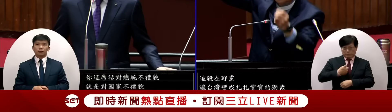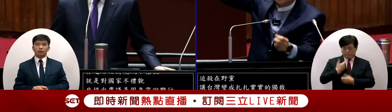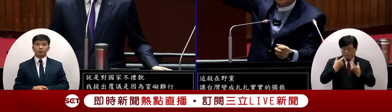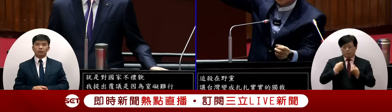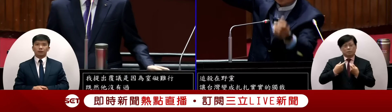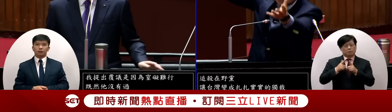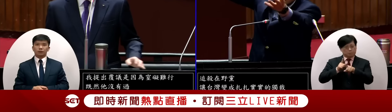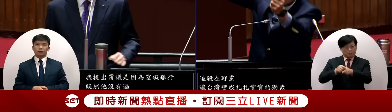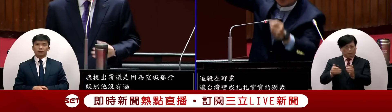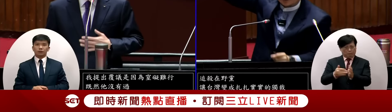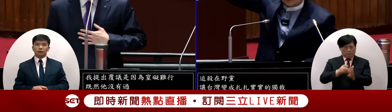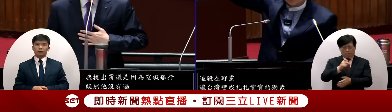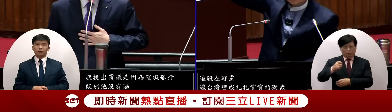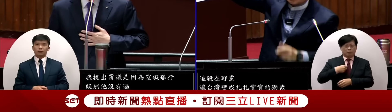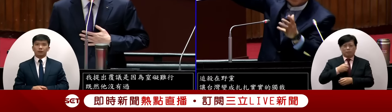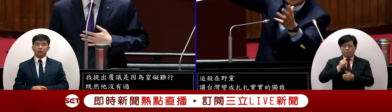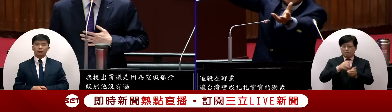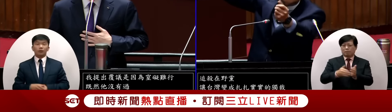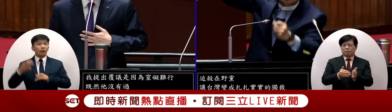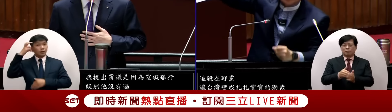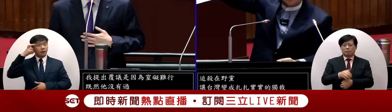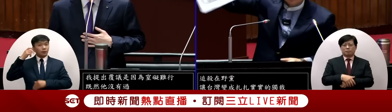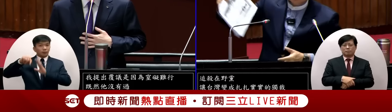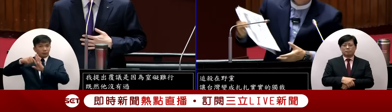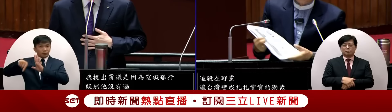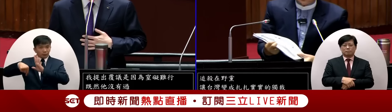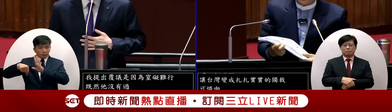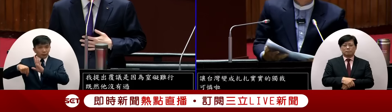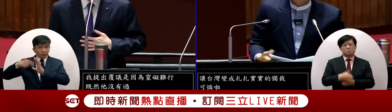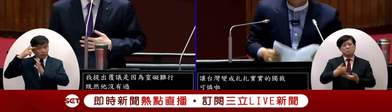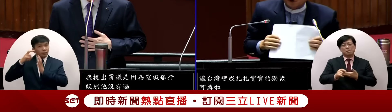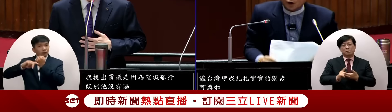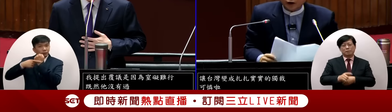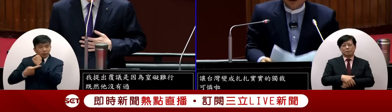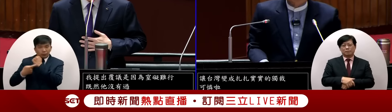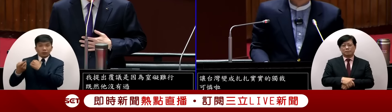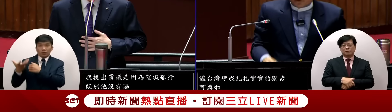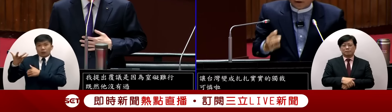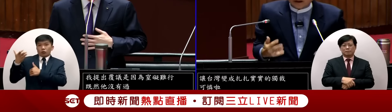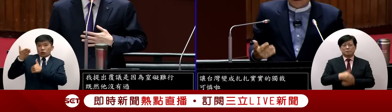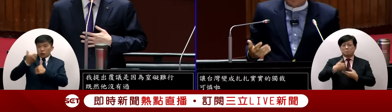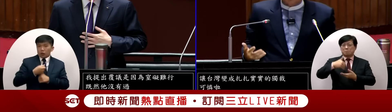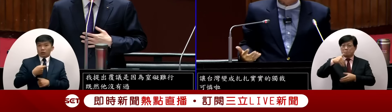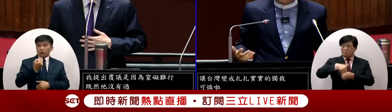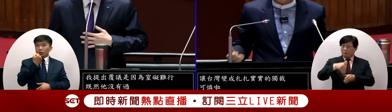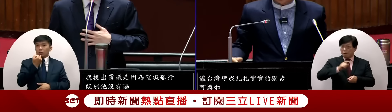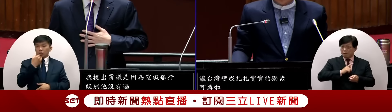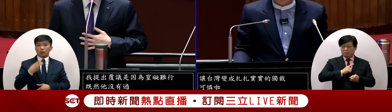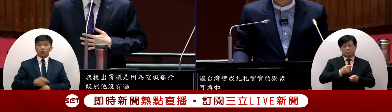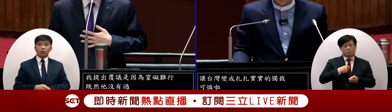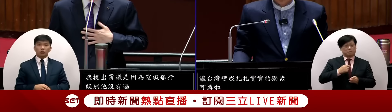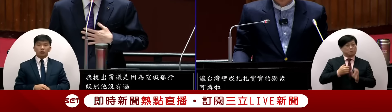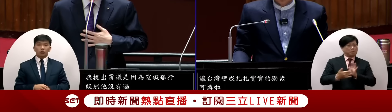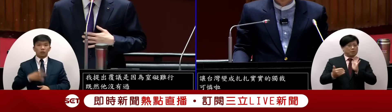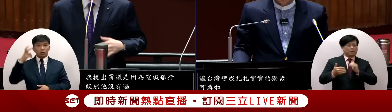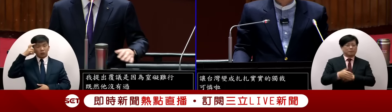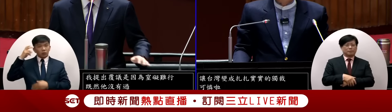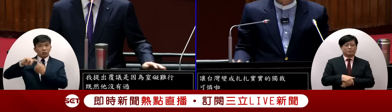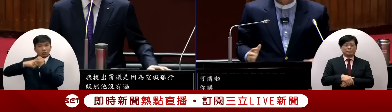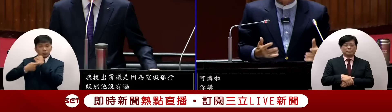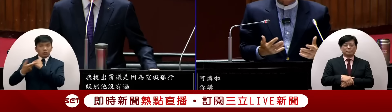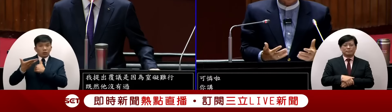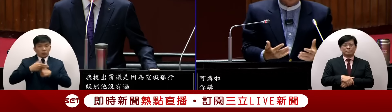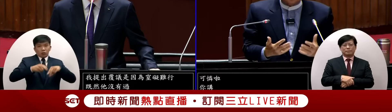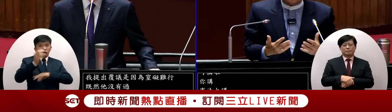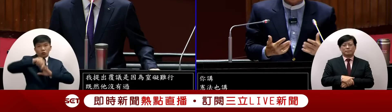it， 你就接受而已啊。 宪法有赋予行政院长提出复议的权利啊。 复议代表你不接受啊。 宪法有赋予行政院长提